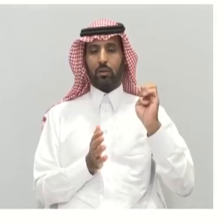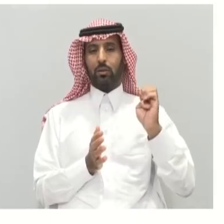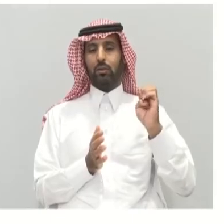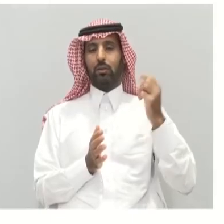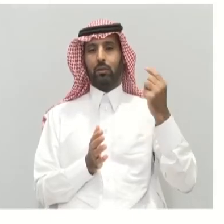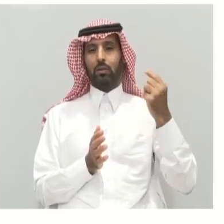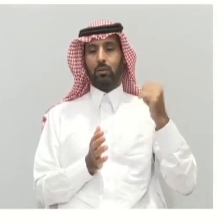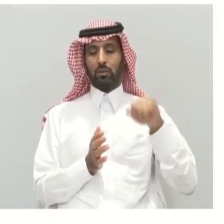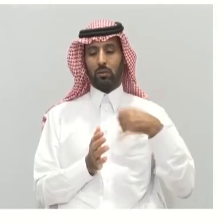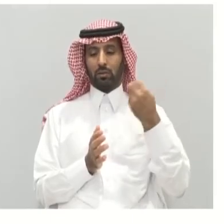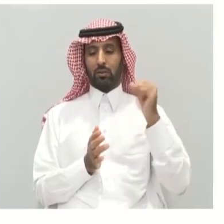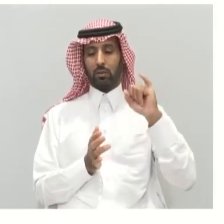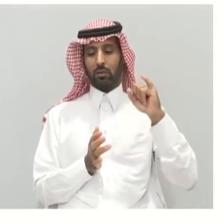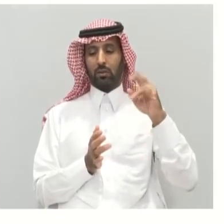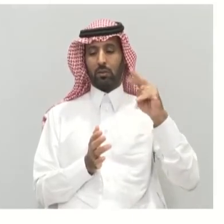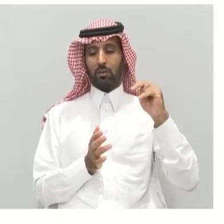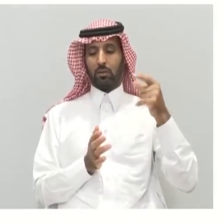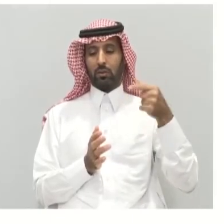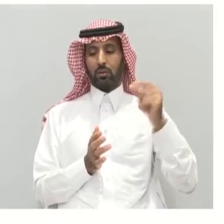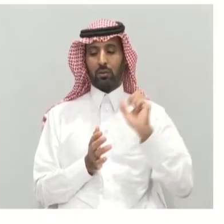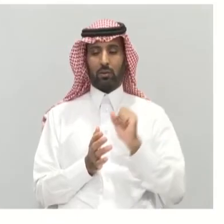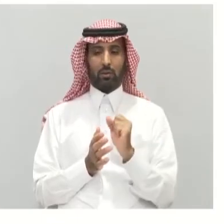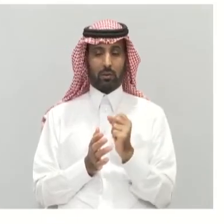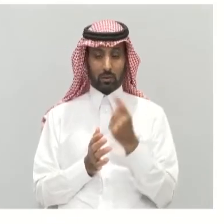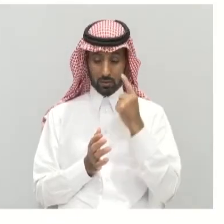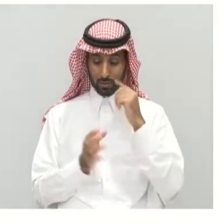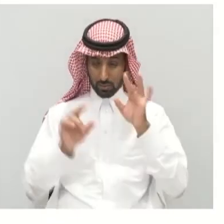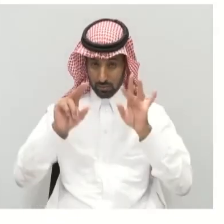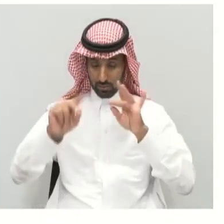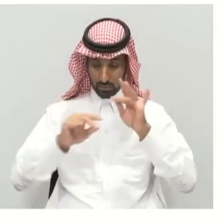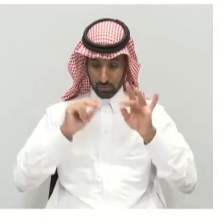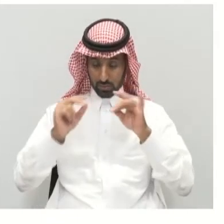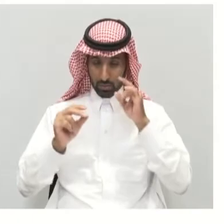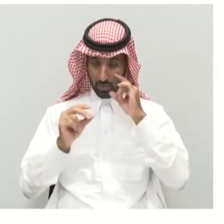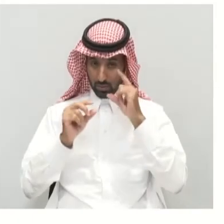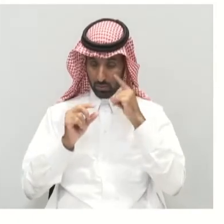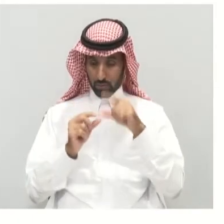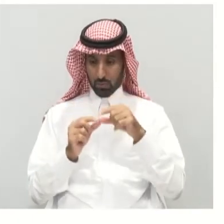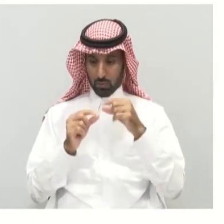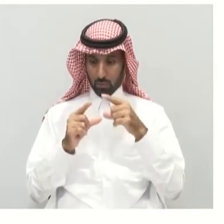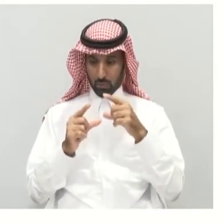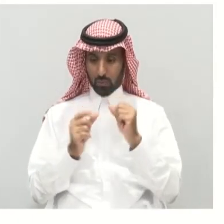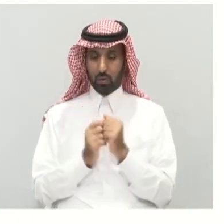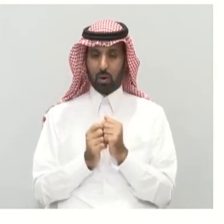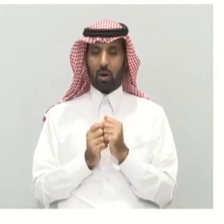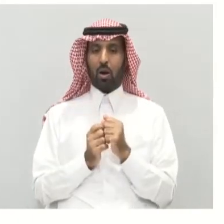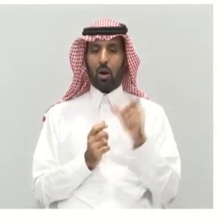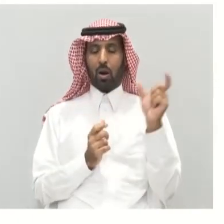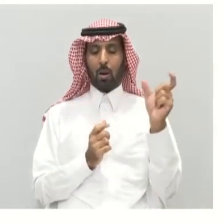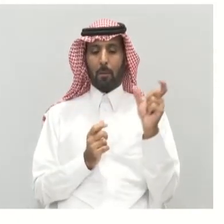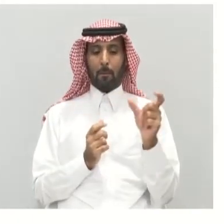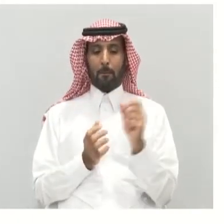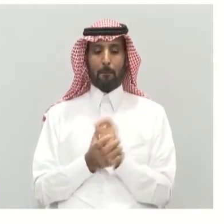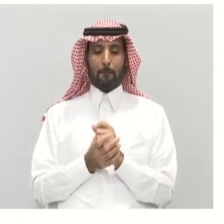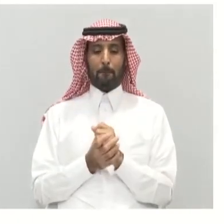the sentence with Olympics, Summer Olympics. لا, you start with pidgin. And here we start with we. We